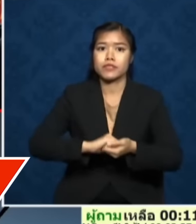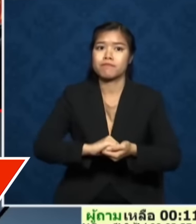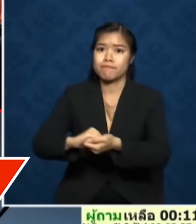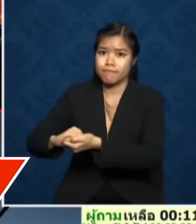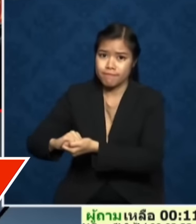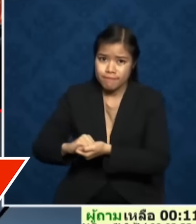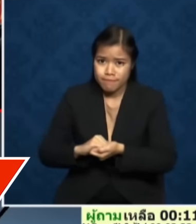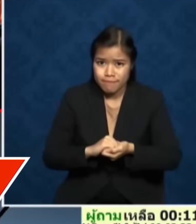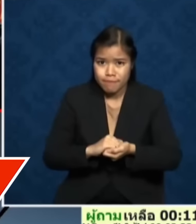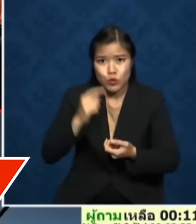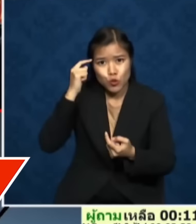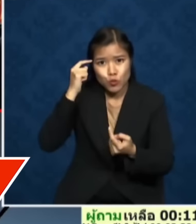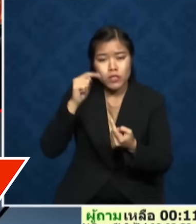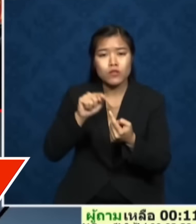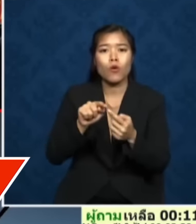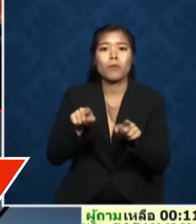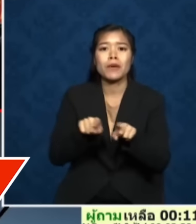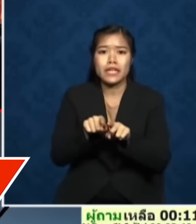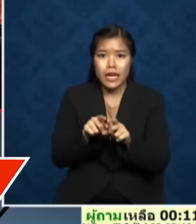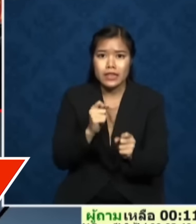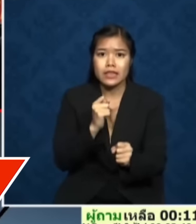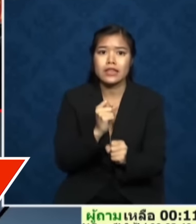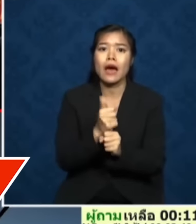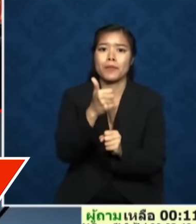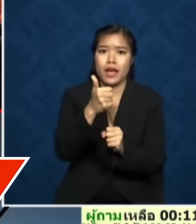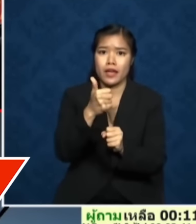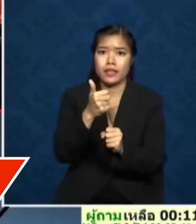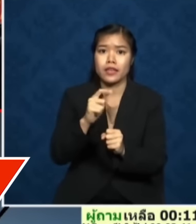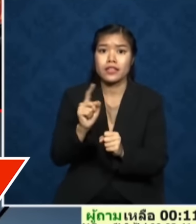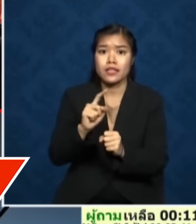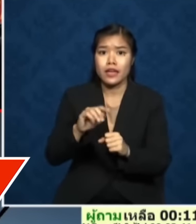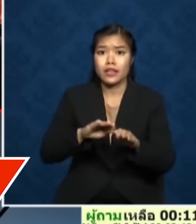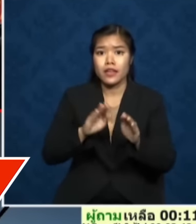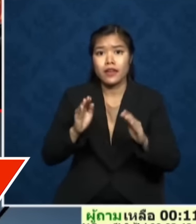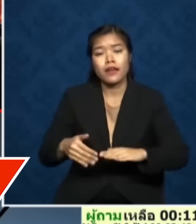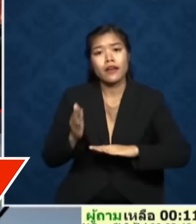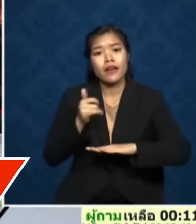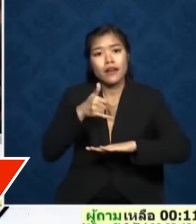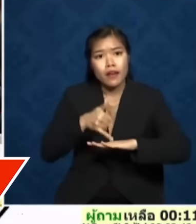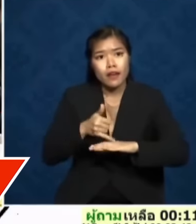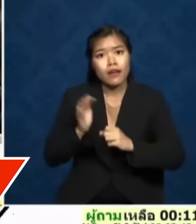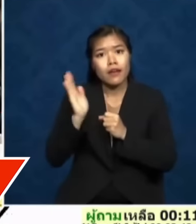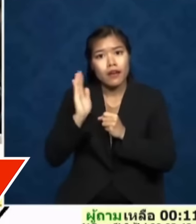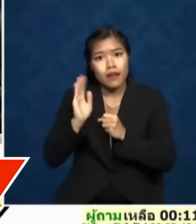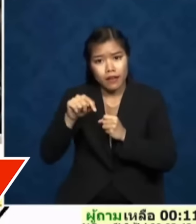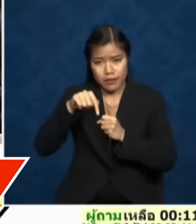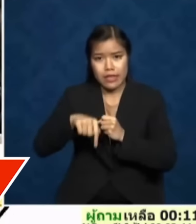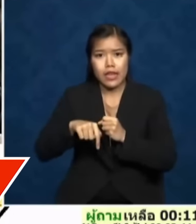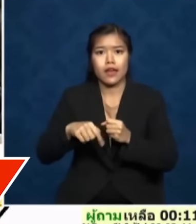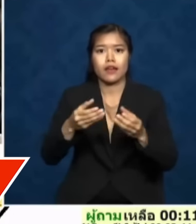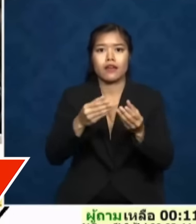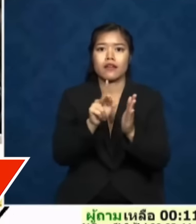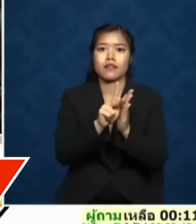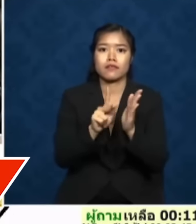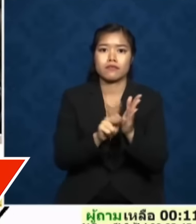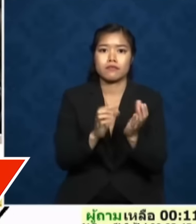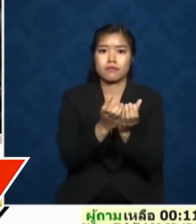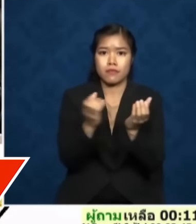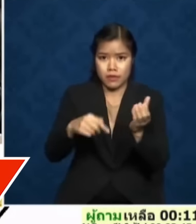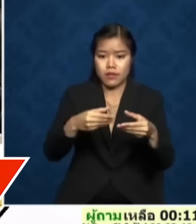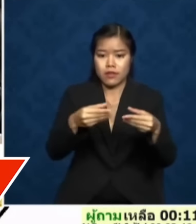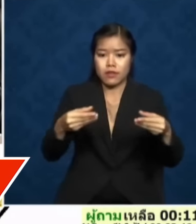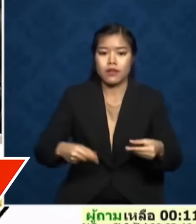กันได้ผ่านเวทีการถกเถียงการจัดทำรัฐธรรมนูญฉบับใหม่นี่แหละครับแล้วเราก็ไม่เ